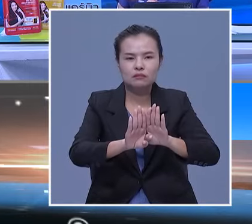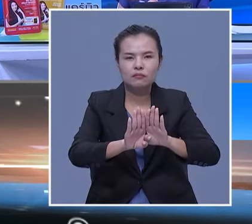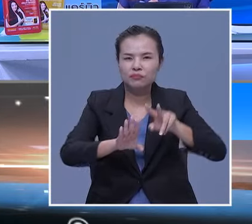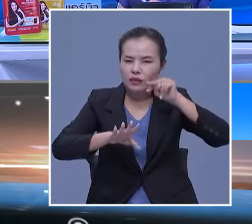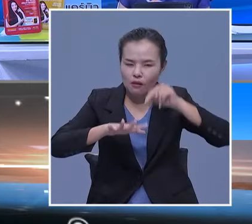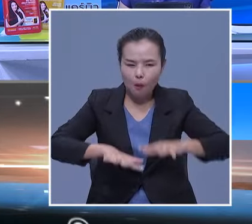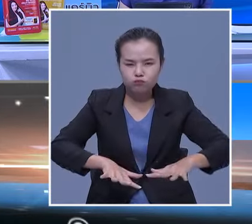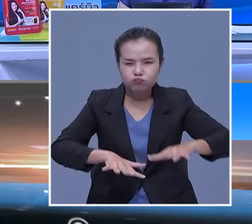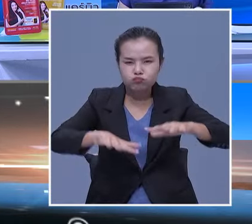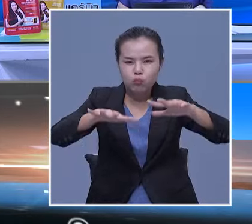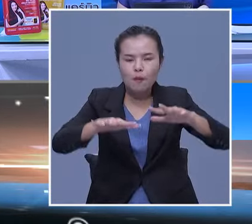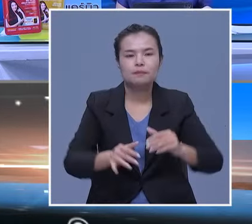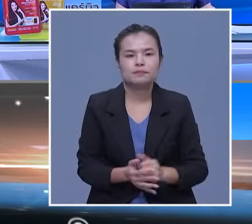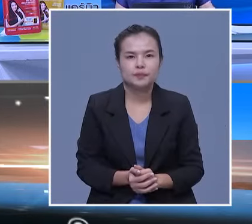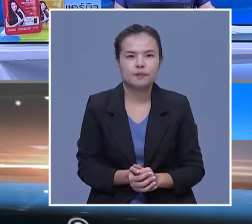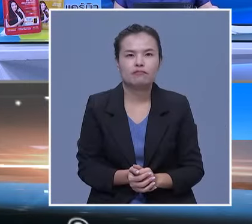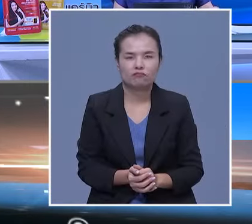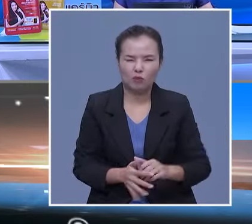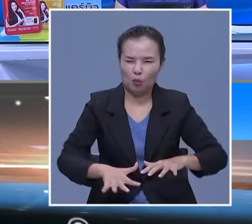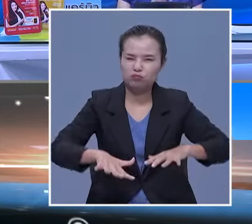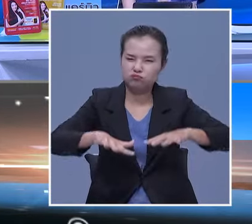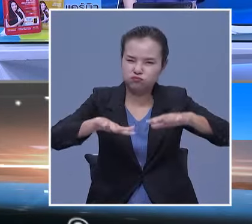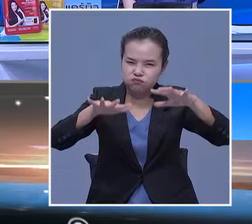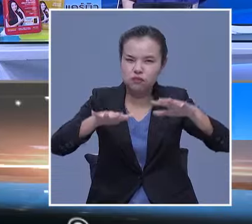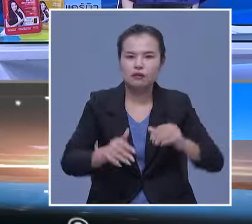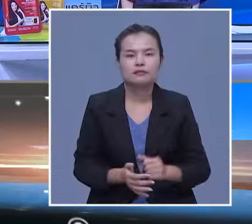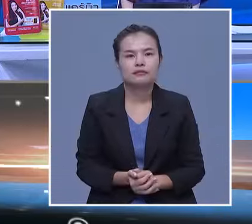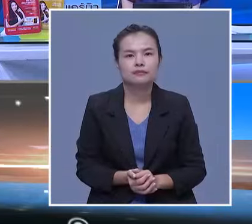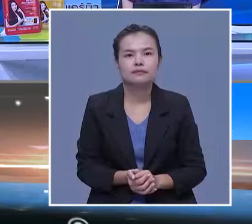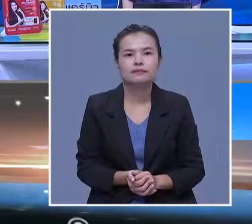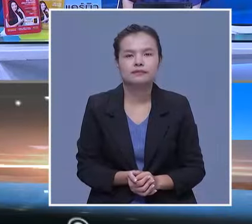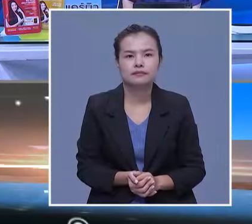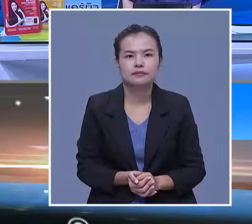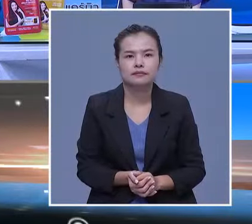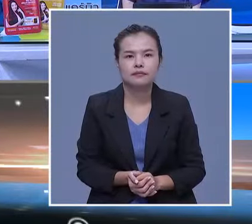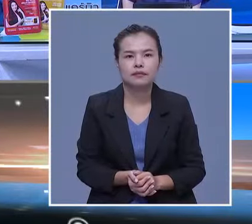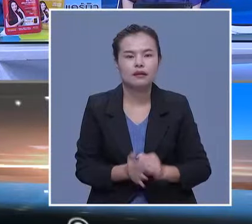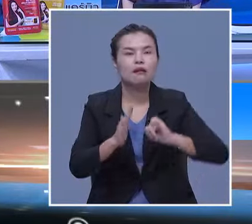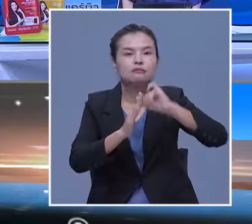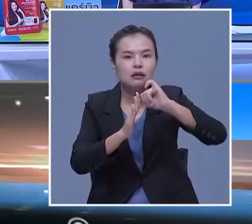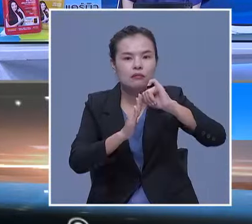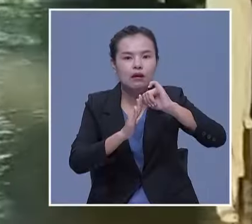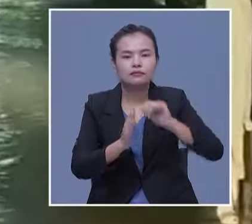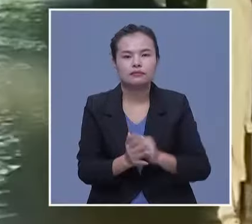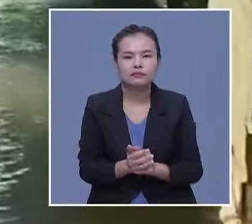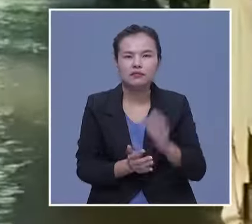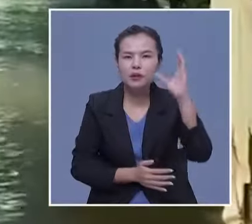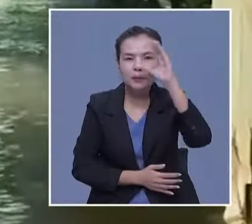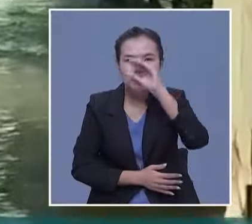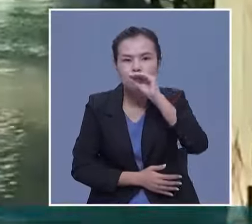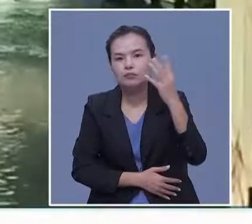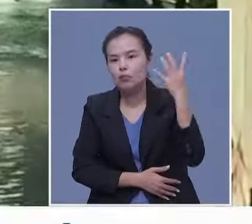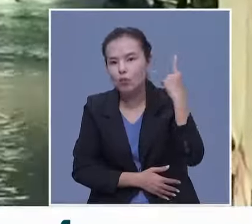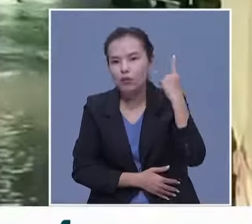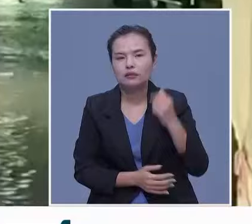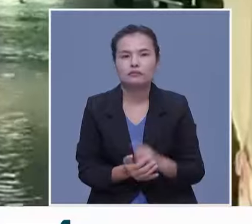พิบัติน้ำท่วมเนี่ยละค่ะอืน้ำท่วมครั้งนี้หนักจริงๆนะครับท่านผู้ชมครับไปดูสถานการณ์น้ำท่วมที่เชียงใหม่กันหน่อยนะครับตั้งแต่เมื่อคืนนี้ต้องบอก